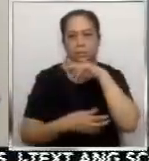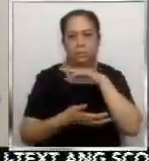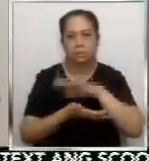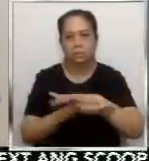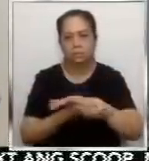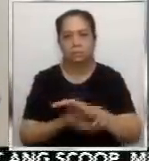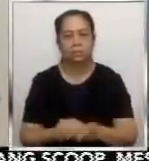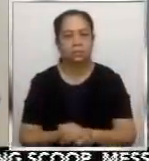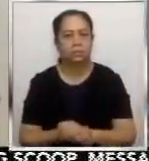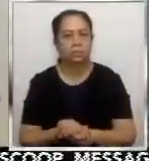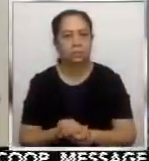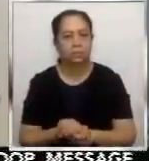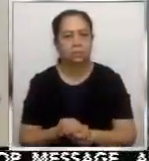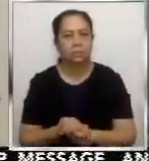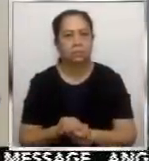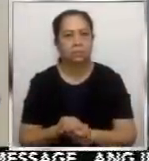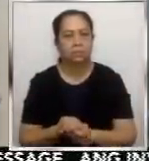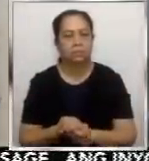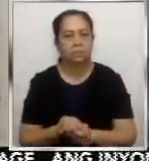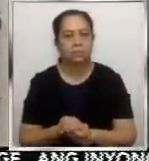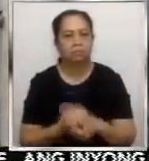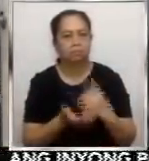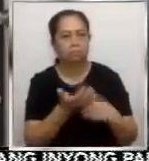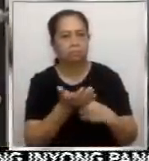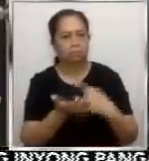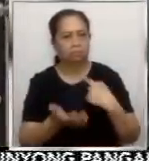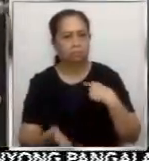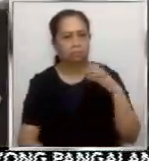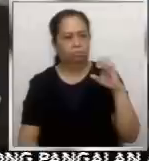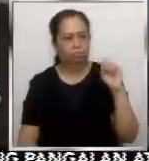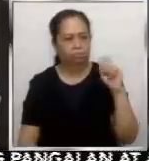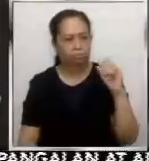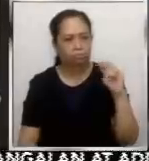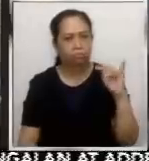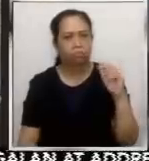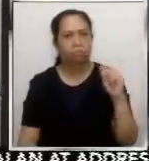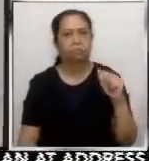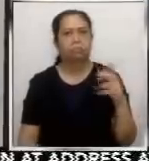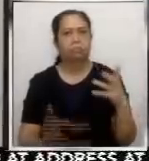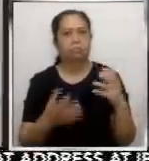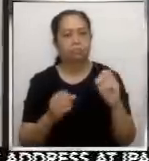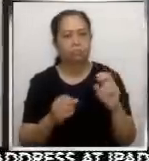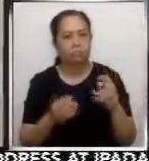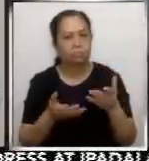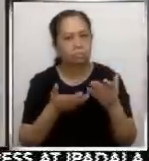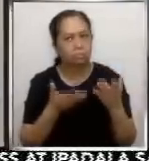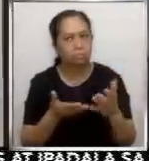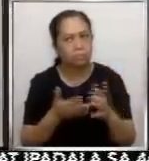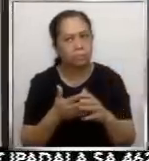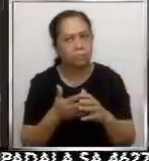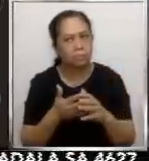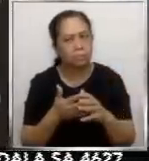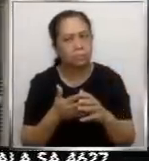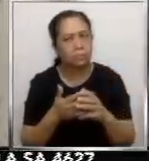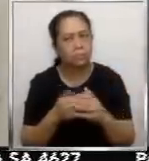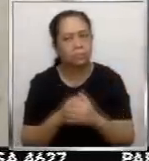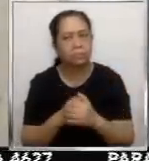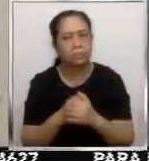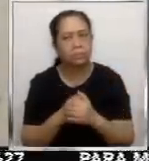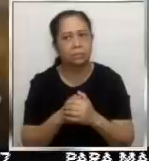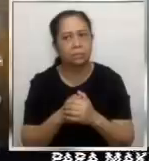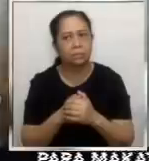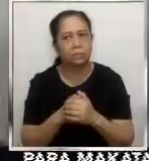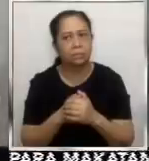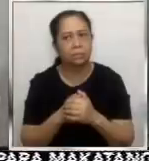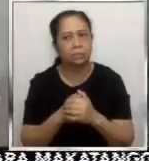my counselor of Estonia, the airline started to provide food for me and then transfer us